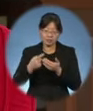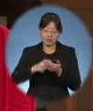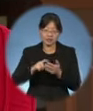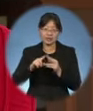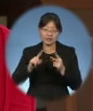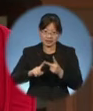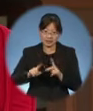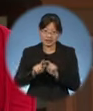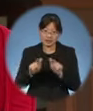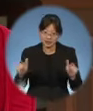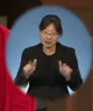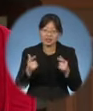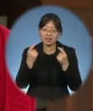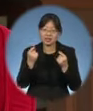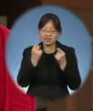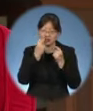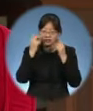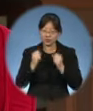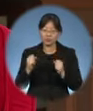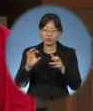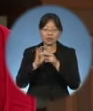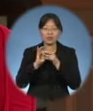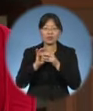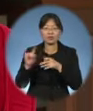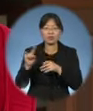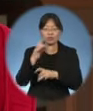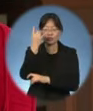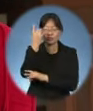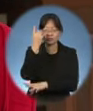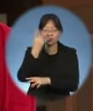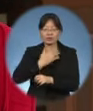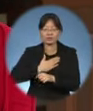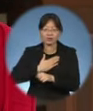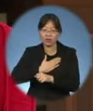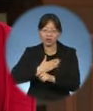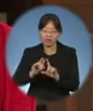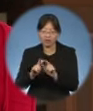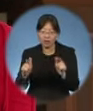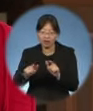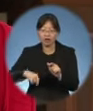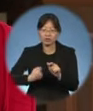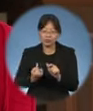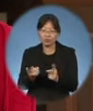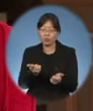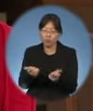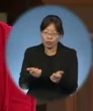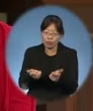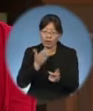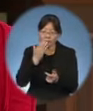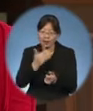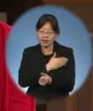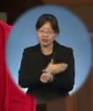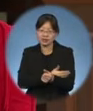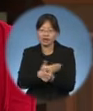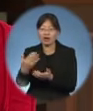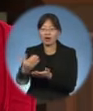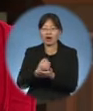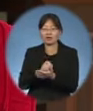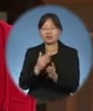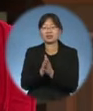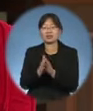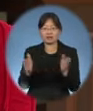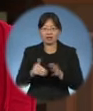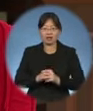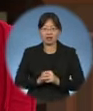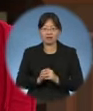불안함이라든지 맞습니다. 그런 생존과 관련된 기본적인 정서들을 자기가 스스로 조절할 수 있는 능력이 획득이 되는 것입니다.